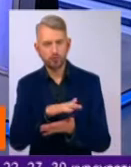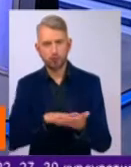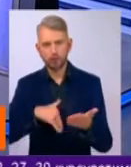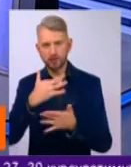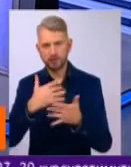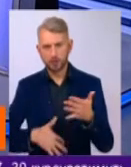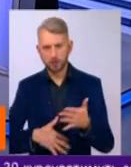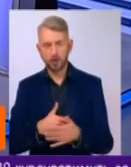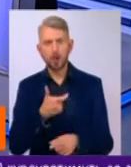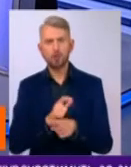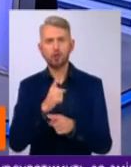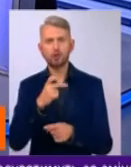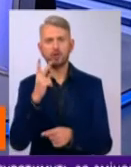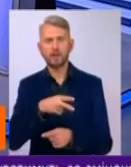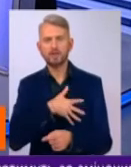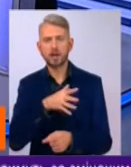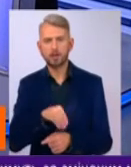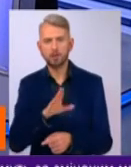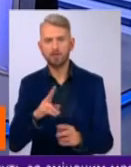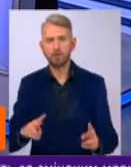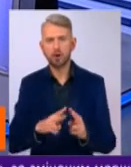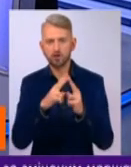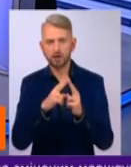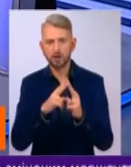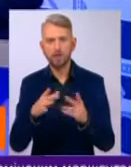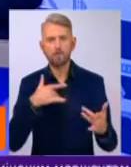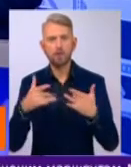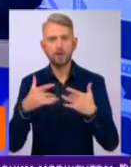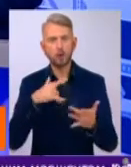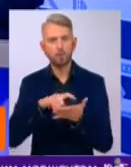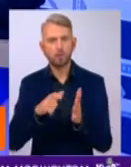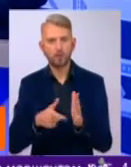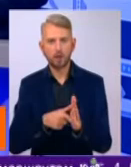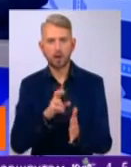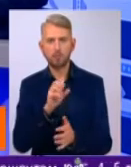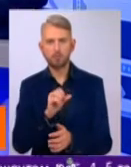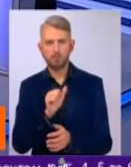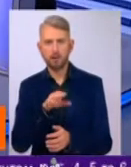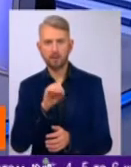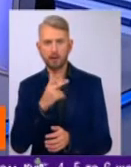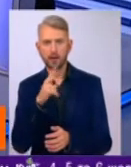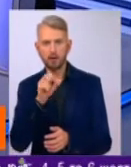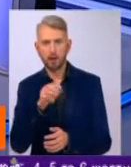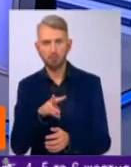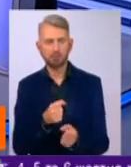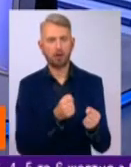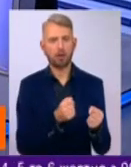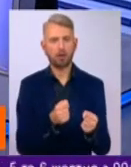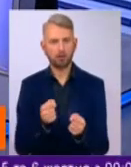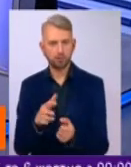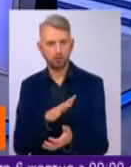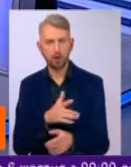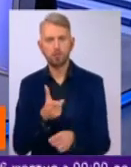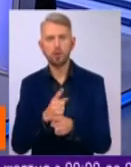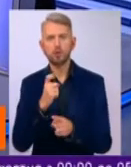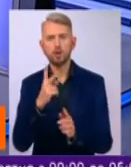Я хотів би продовжити список. А понад 120 загиблих в Парижі в концертному залі «Батаклан» з автомата Калашникова, а понад